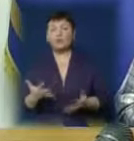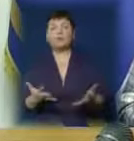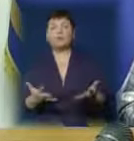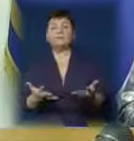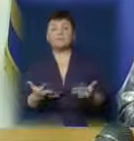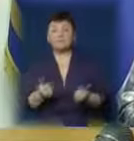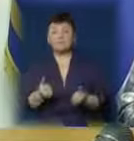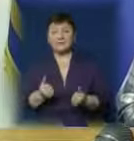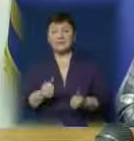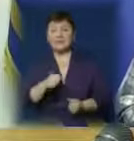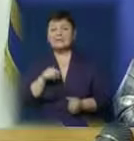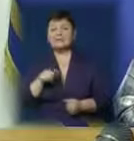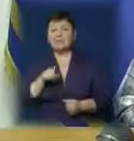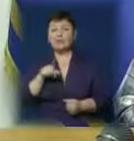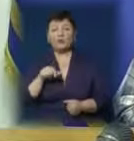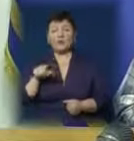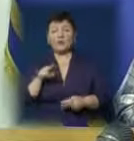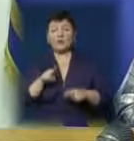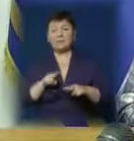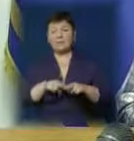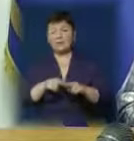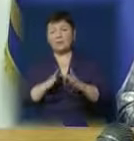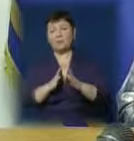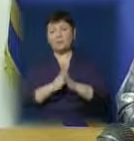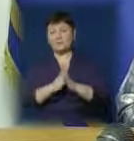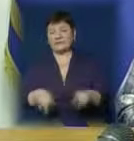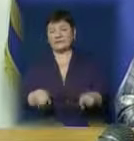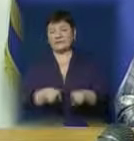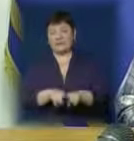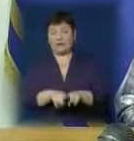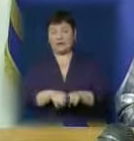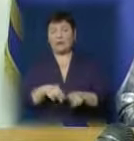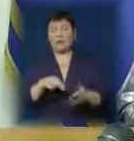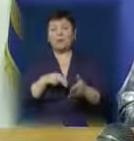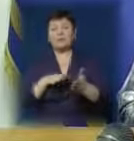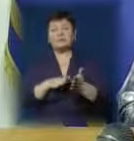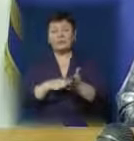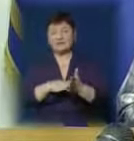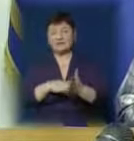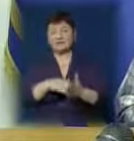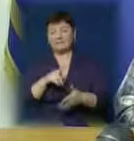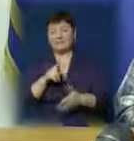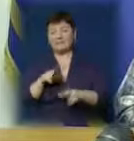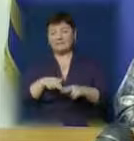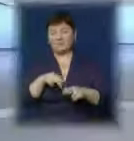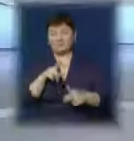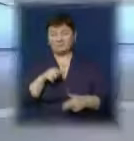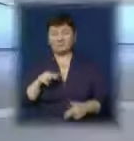колись, з самим номером і з паспортом, і попросити також, поставте, будь ласка, відміточку в паспорт.